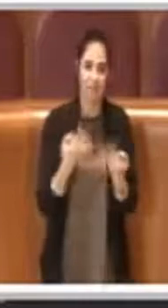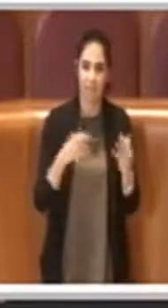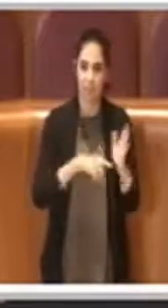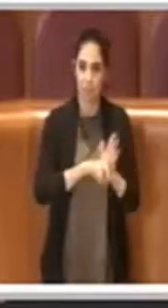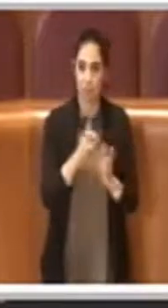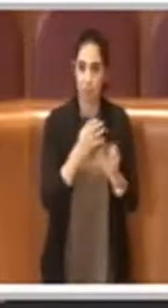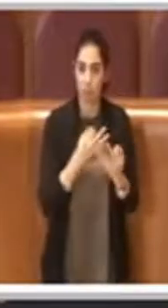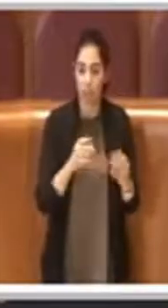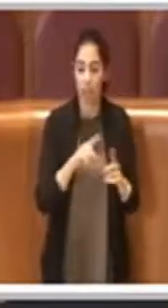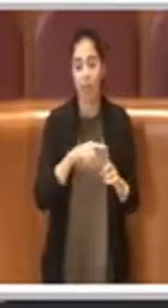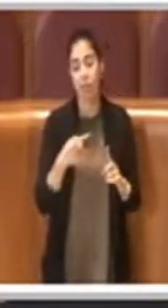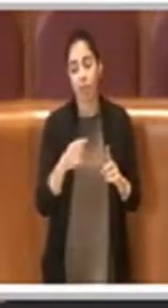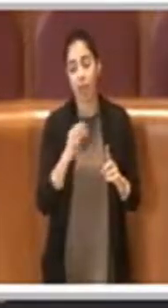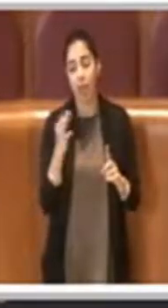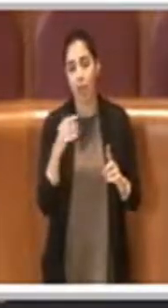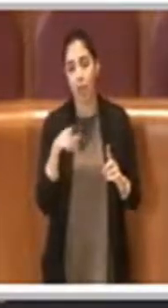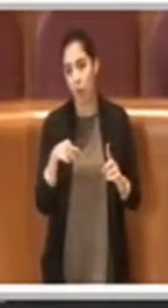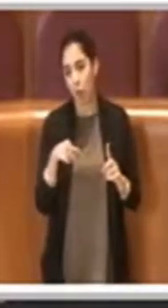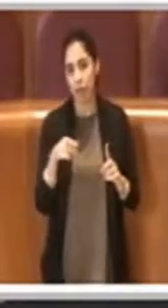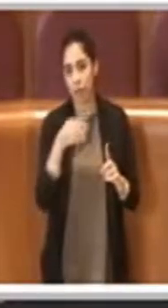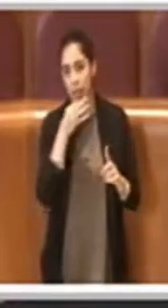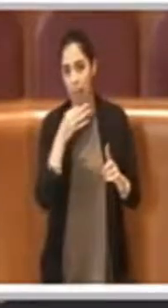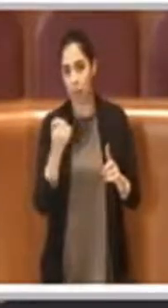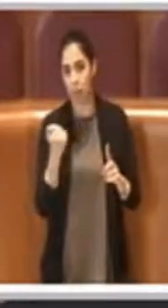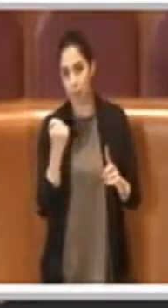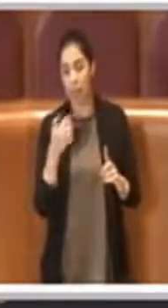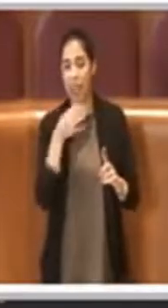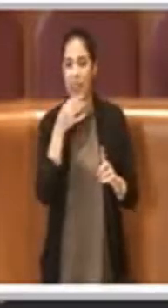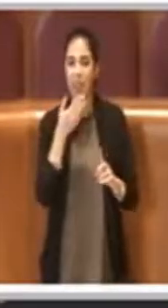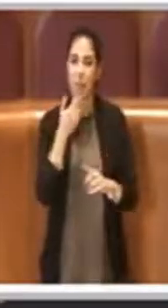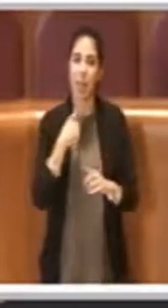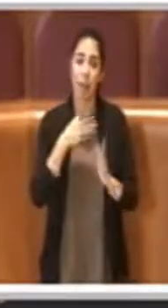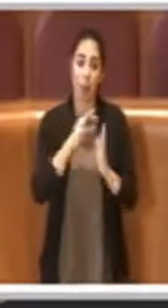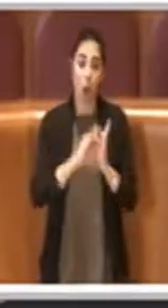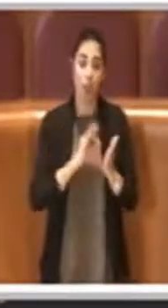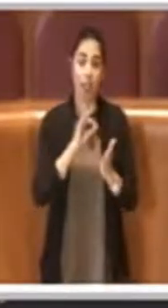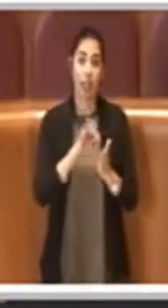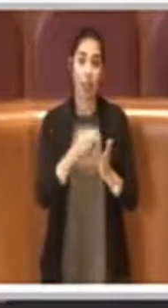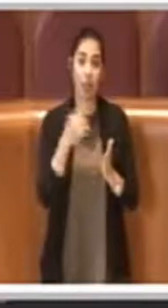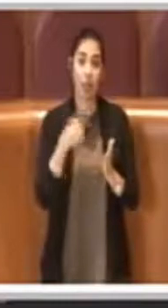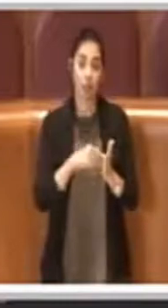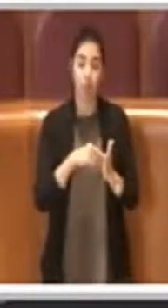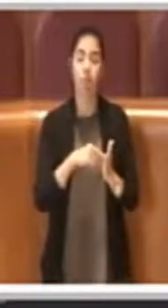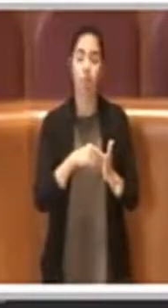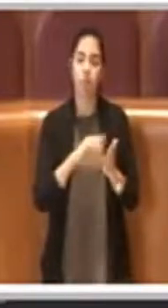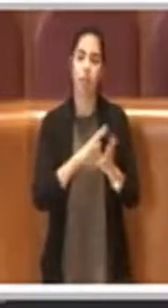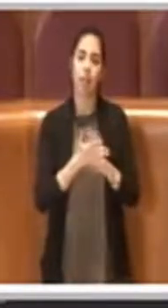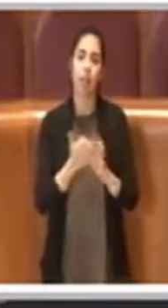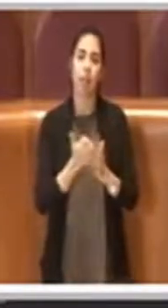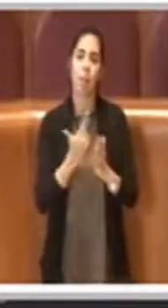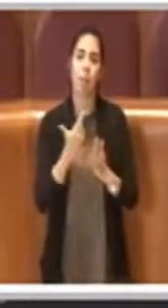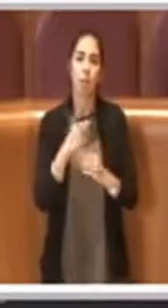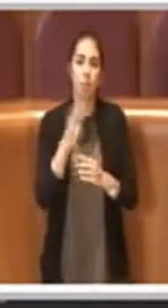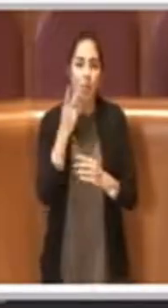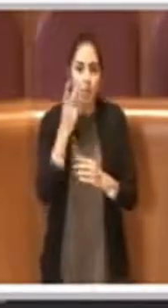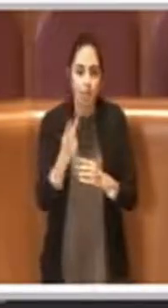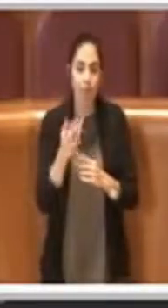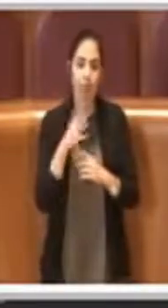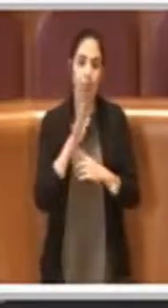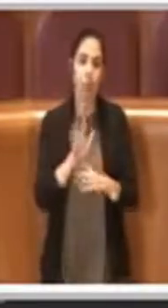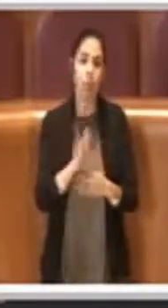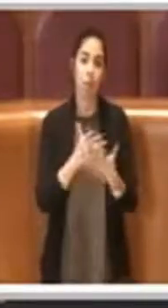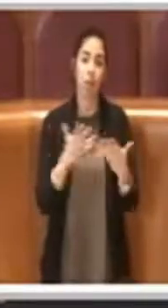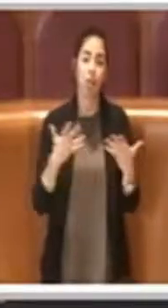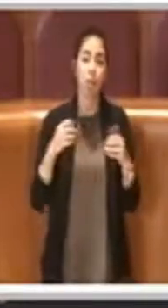Quindi per me questo ordine del giorno è importante perché quando si vuole si riesce a lavorare tutti insieme e bene, maggioranza e